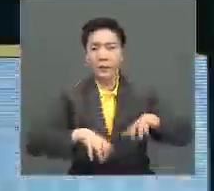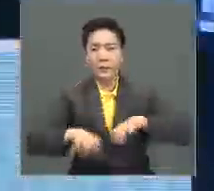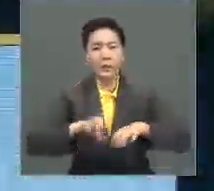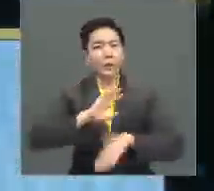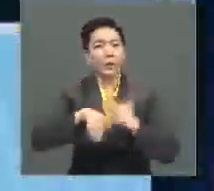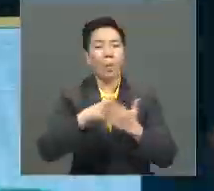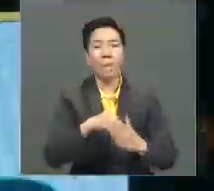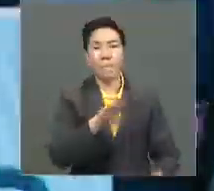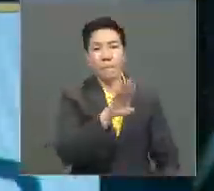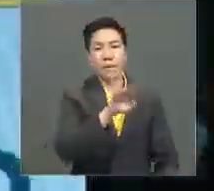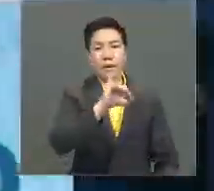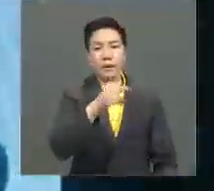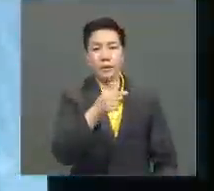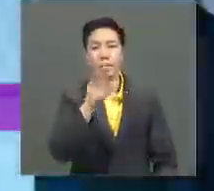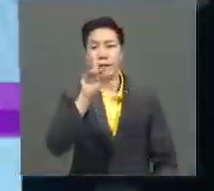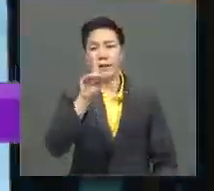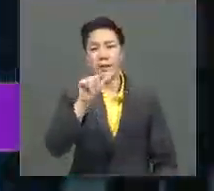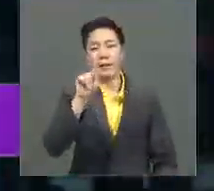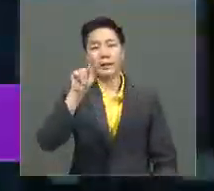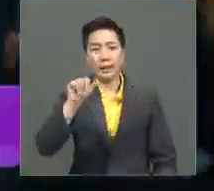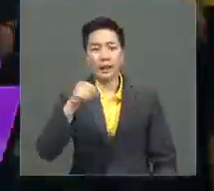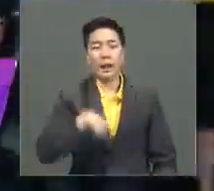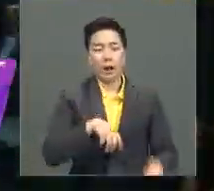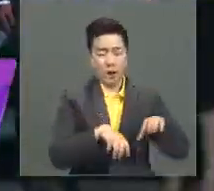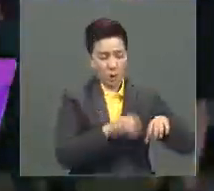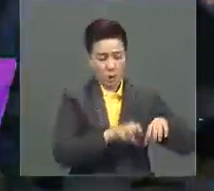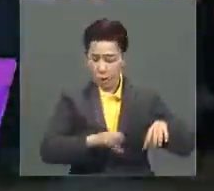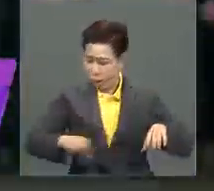นะครับได้จัดงานประกาศความสำเร็จในการเชื่อมโยงข้อมูลและบริหารจัดการข้อมูลBig Dataจาก 28